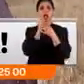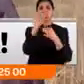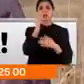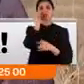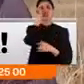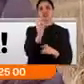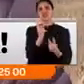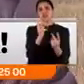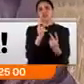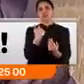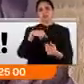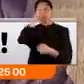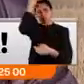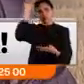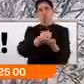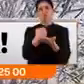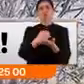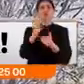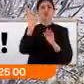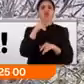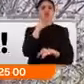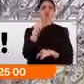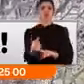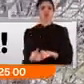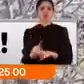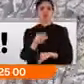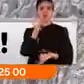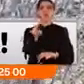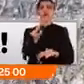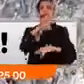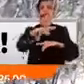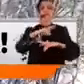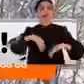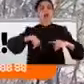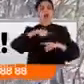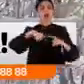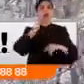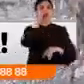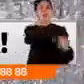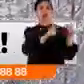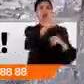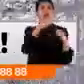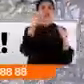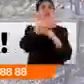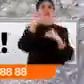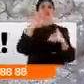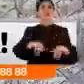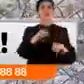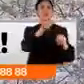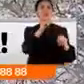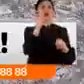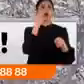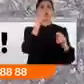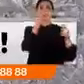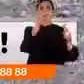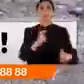kişi bize muhtar yönlendirdi demişler. Define avcılarının kazı yapmak istedikleri yer aslında girişe yasak olan bir bölgede bulunuyordu.